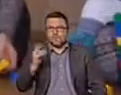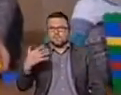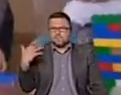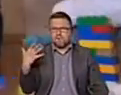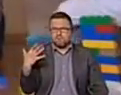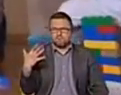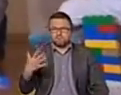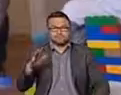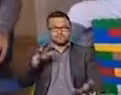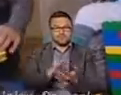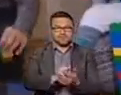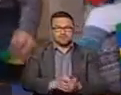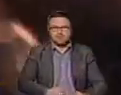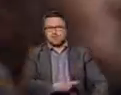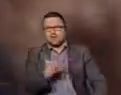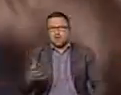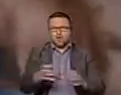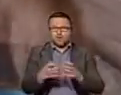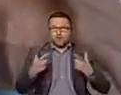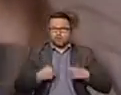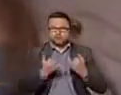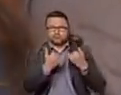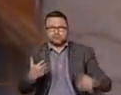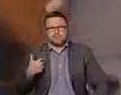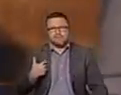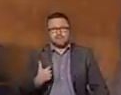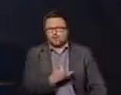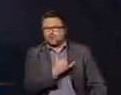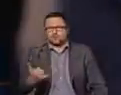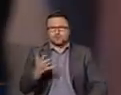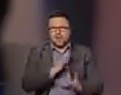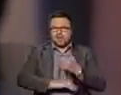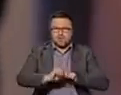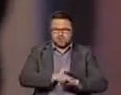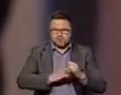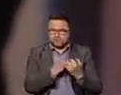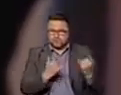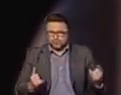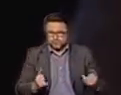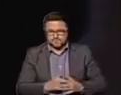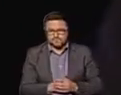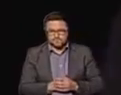W zajęciach udział wzięła kilkuosobowa grupa dzieci w różnym wieku i z różną dysfunkcją. Dobrze?